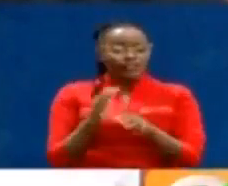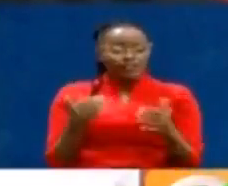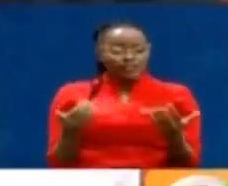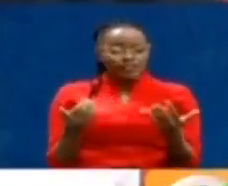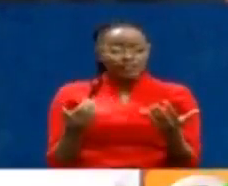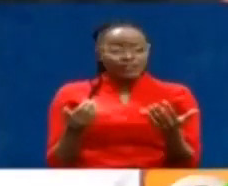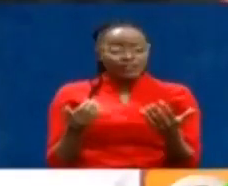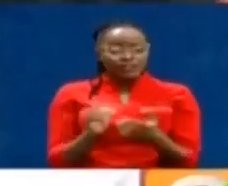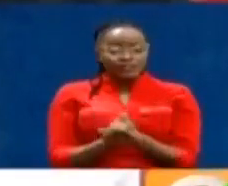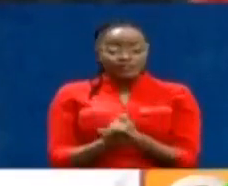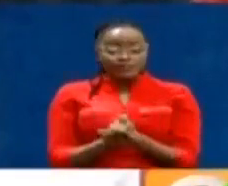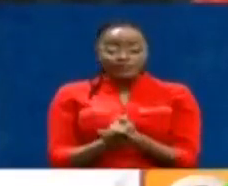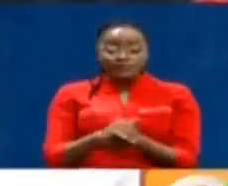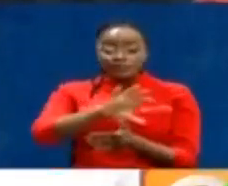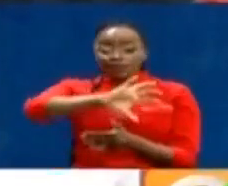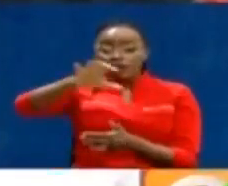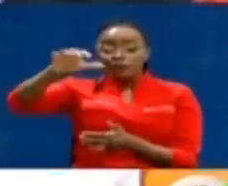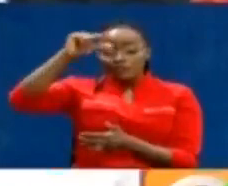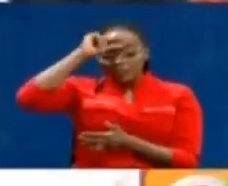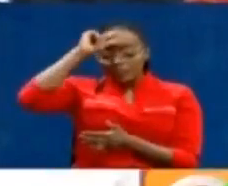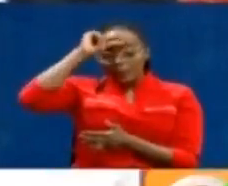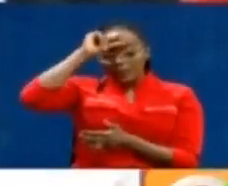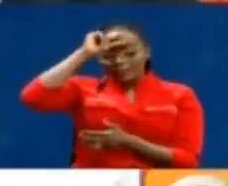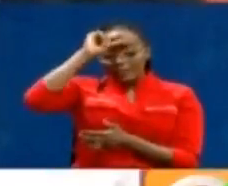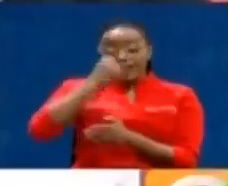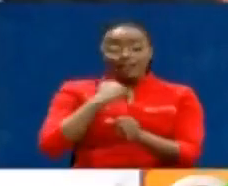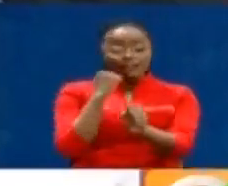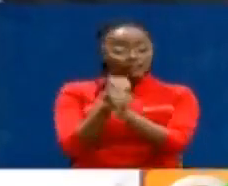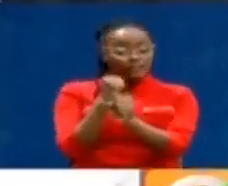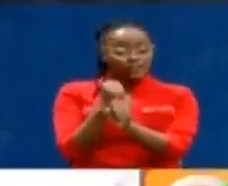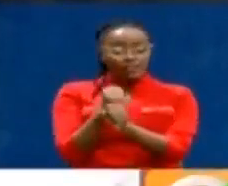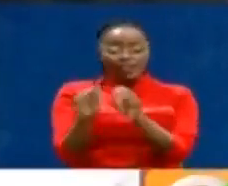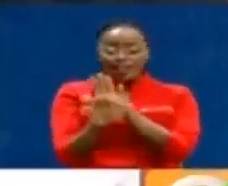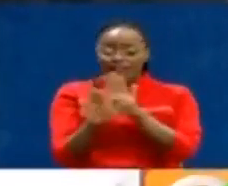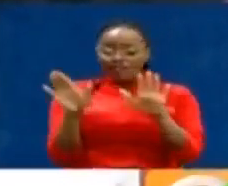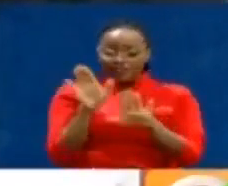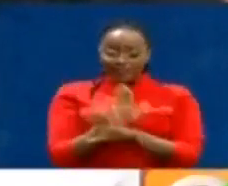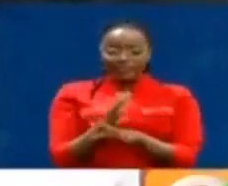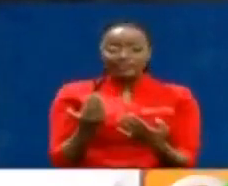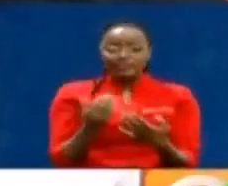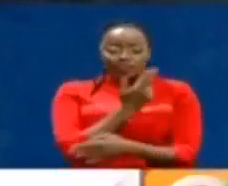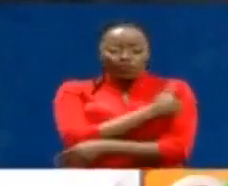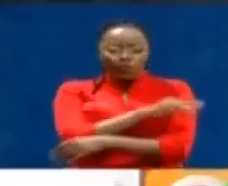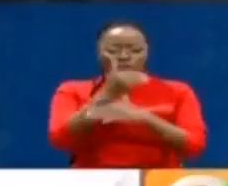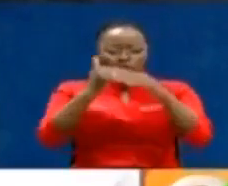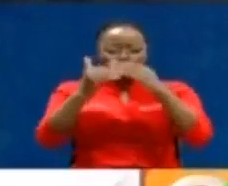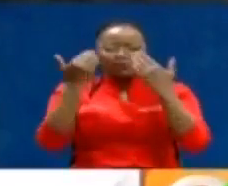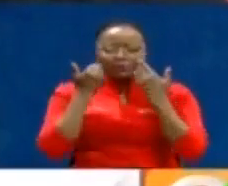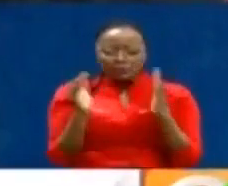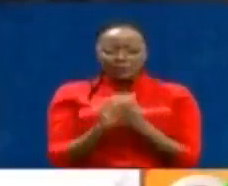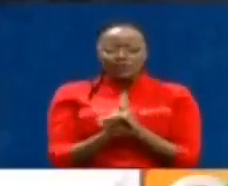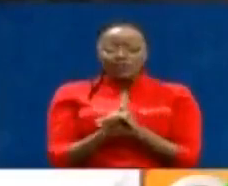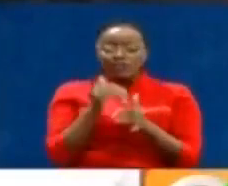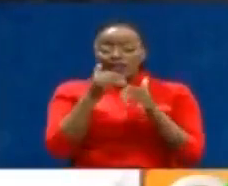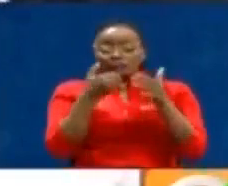imefanya wezalo, serikali ya kaunti imefanya wezalo. Ikiwa ni hospitali tumezijenga, ikiwa